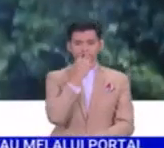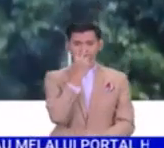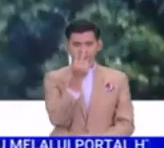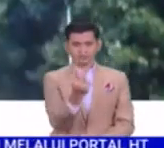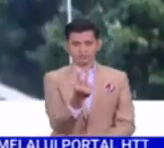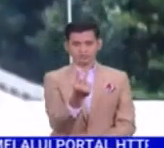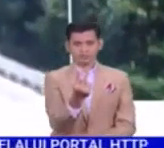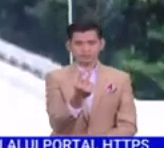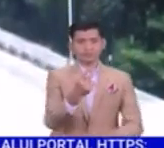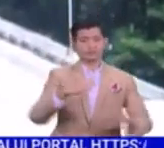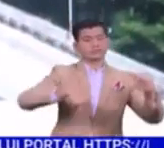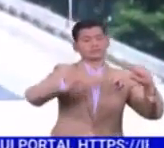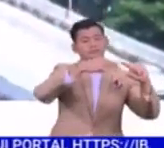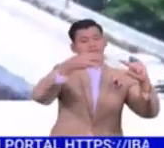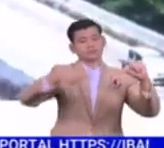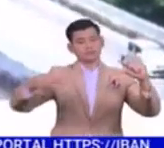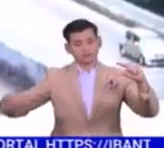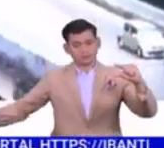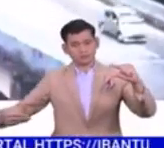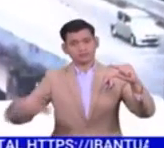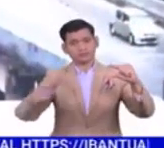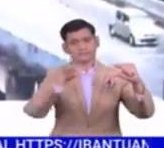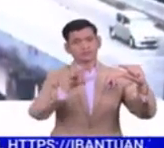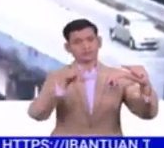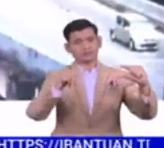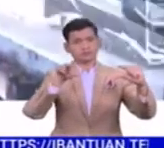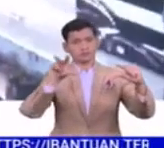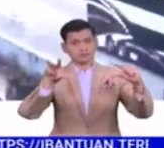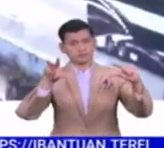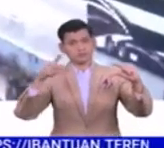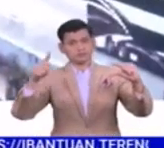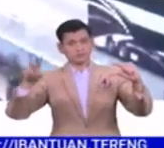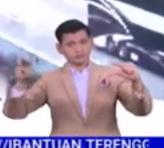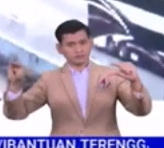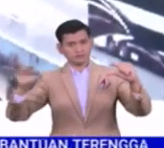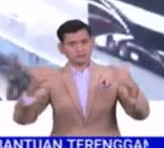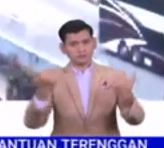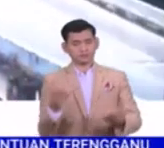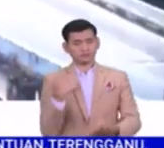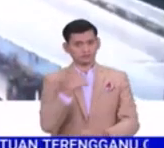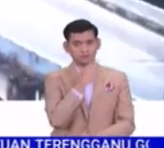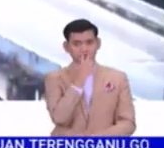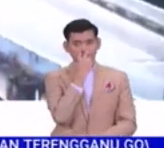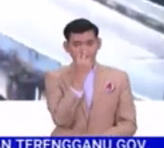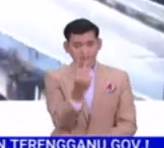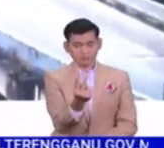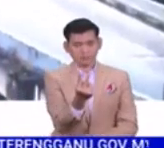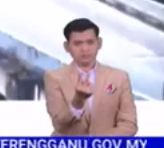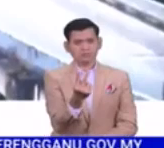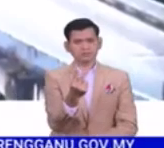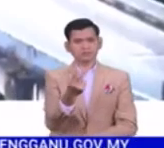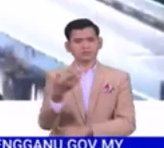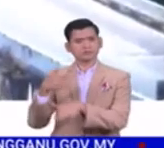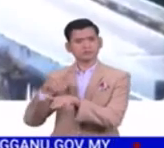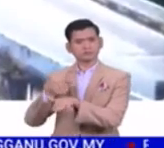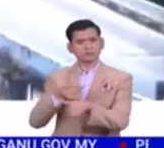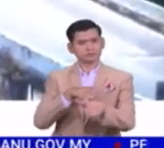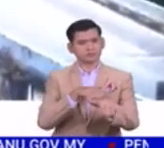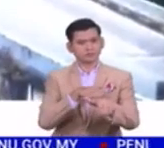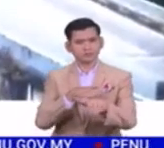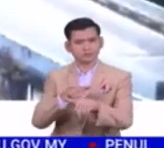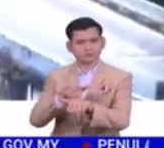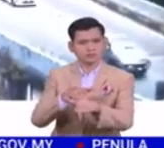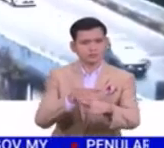KLK Genting Sempah 35.3. Dapat dilihat di situ aliran trafik